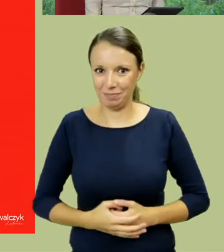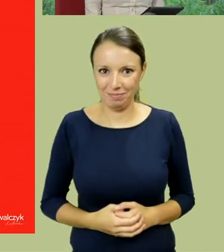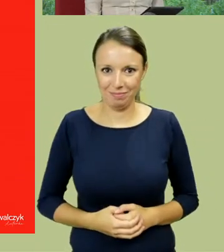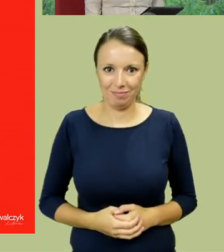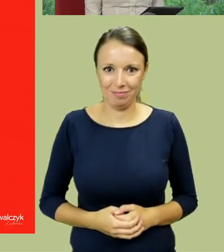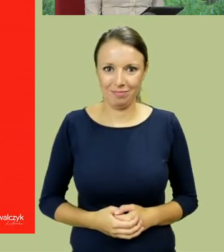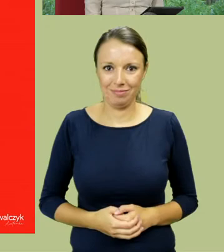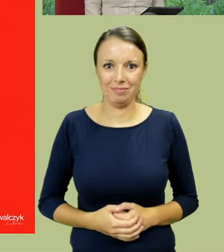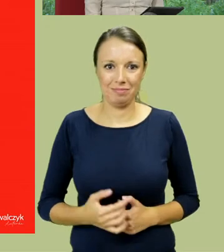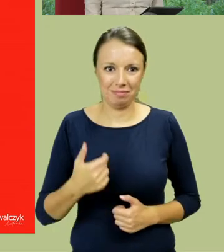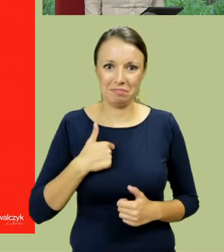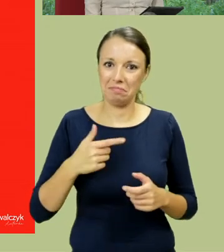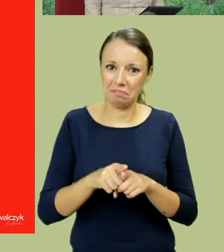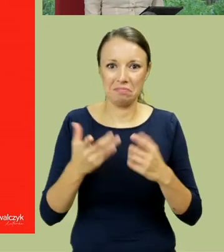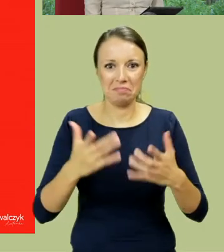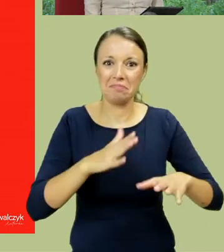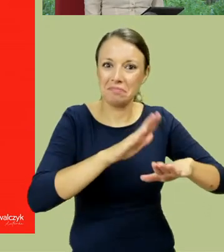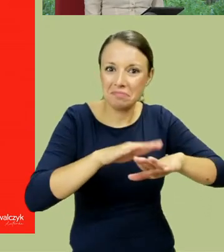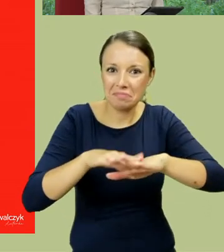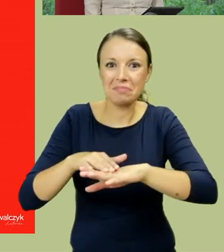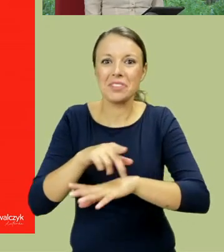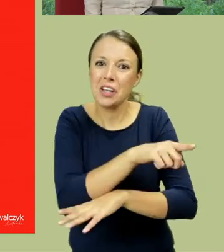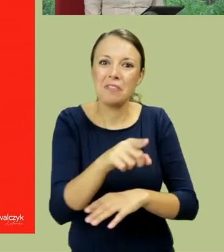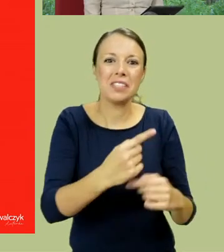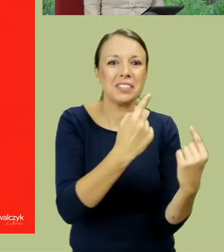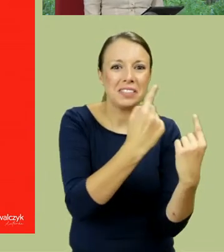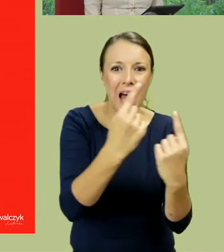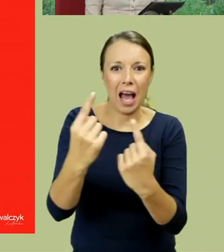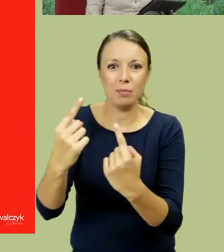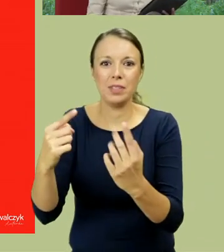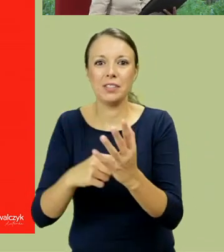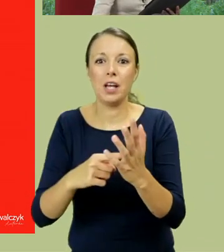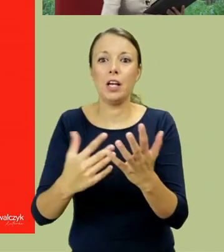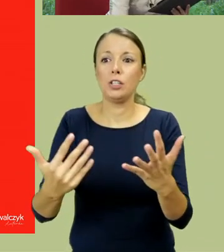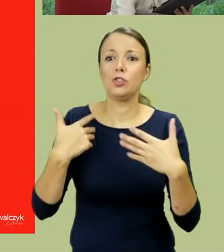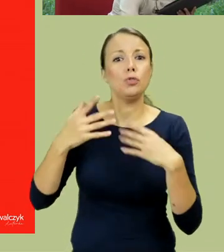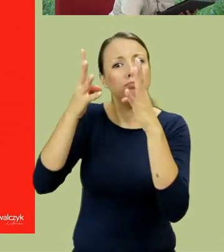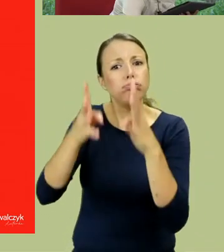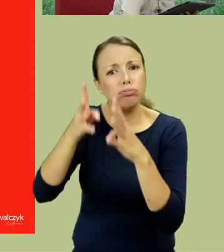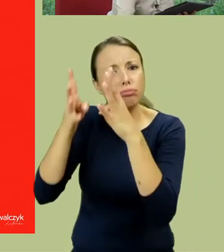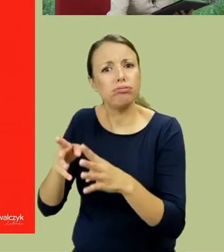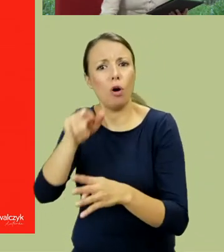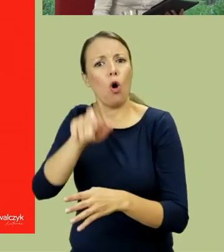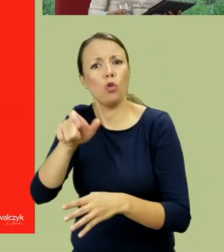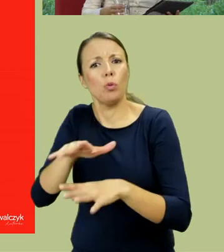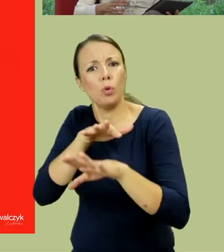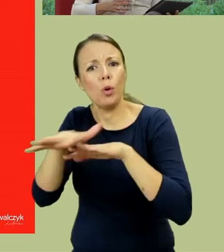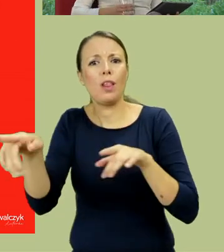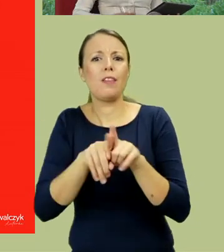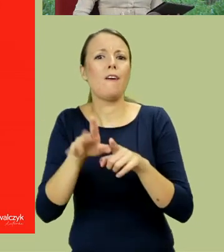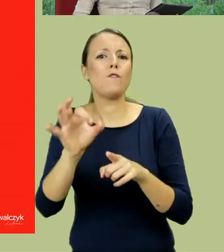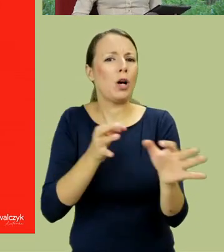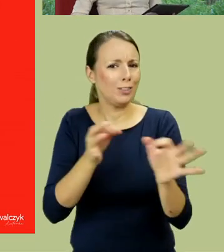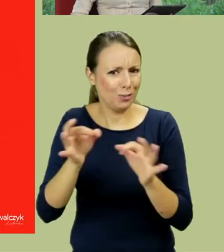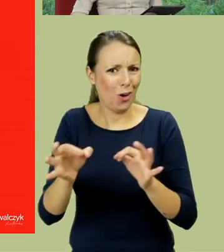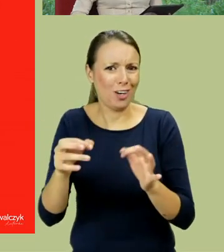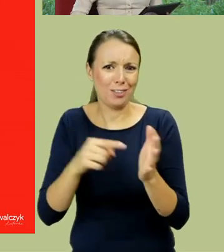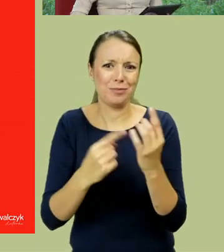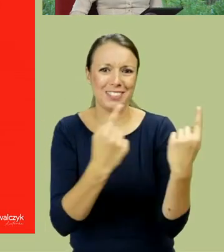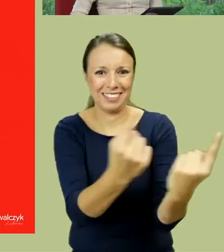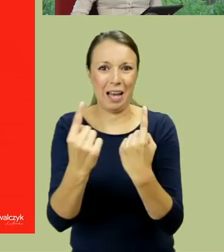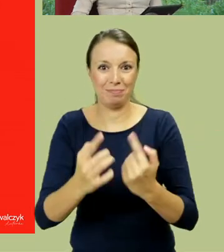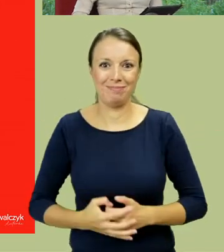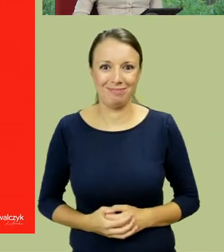i zachęcić do samodzielnego odkrywania tych życiorysów i tych historii. Natomiast powiem jeszcze na koniec, bo nie mogę